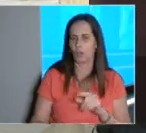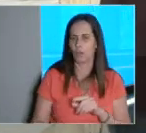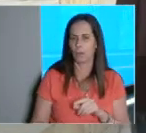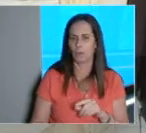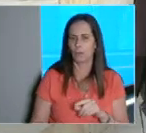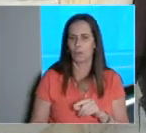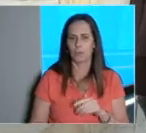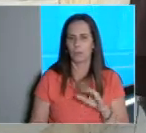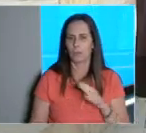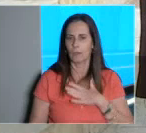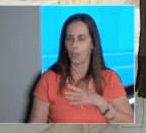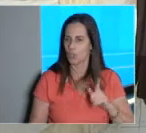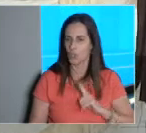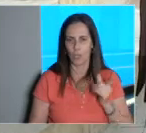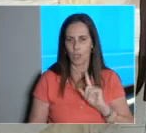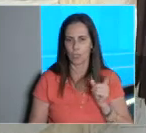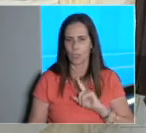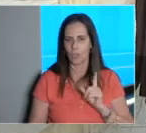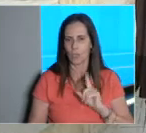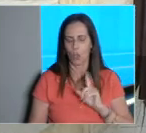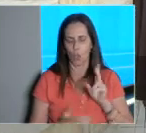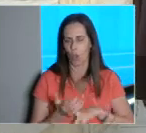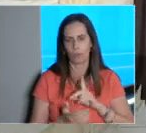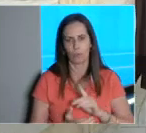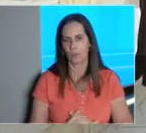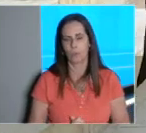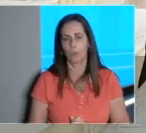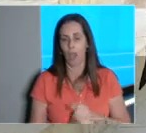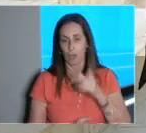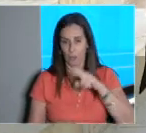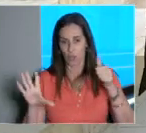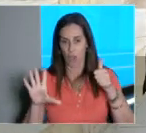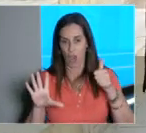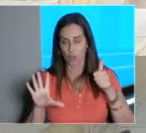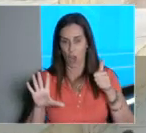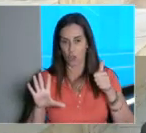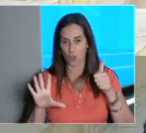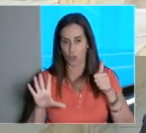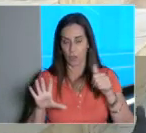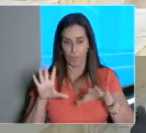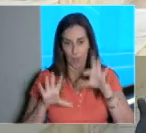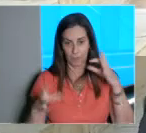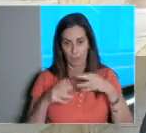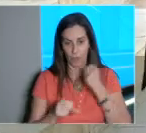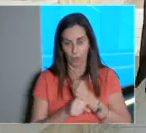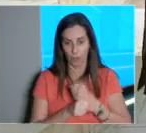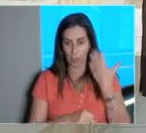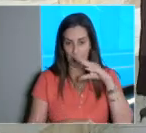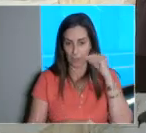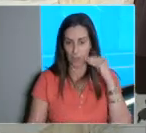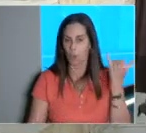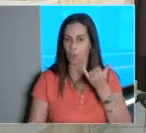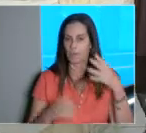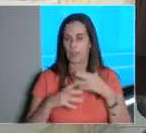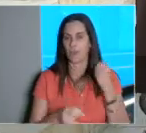לא הכרתי את הטענה הזאת, חיים. באופן אישי, הטענה הזו בעיניי לא קוראים. לא, לא מדברת. אתה ב-2006, הוקמה קדימה, הצבעת למפלגת העבודה של אמיר פרץ? כל